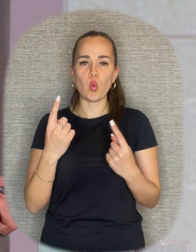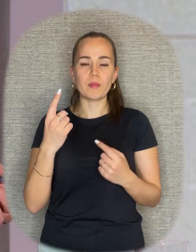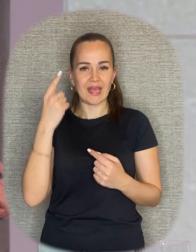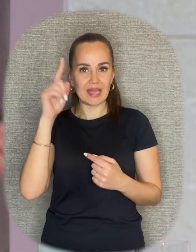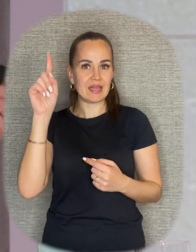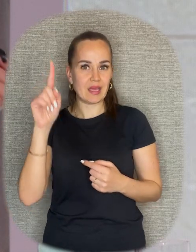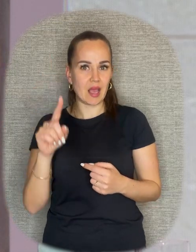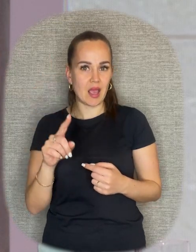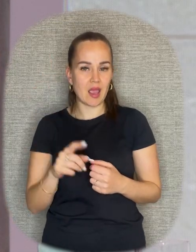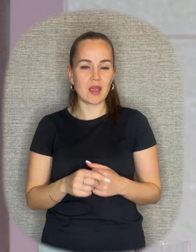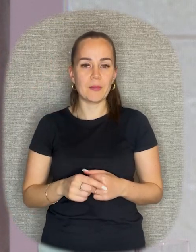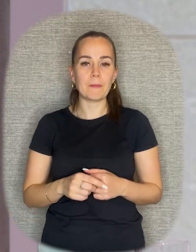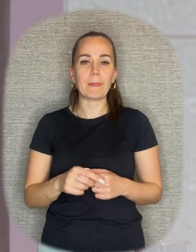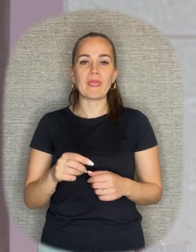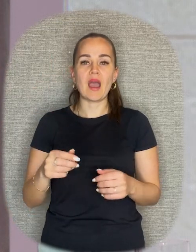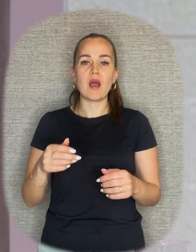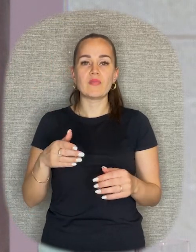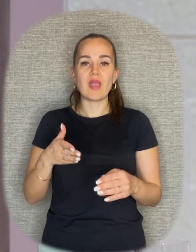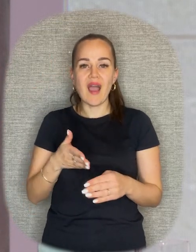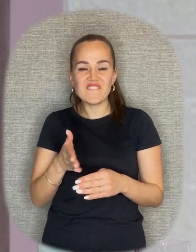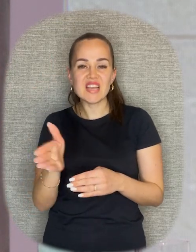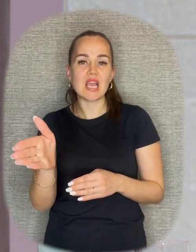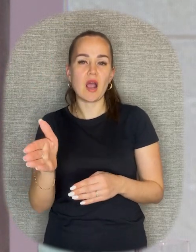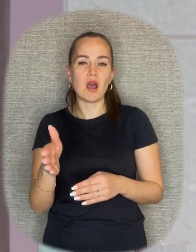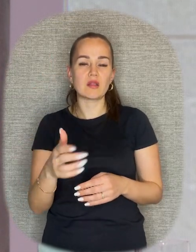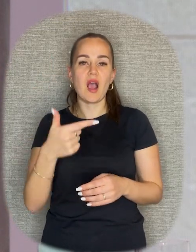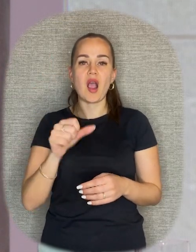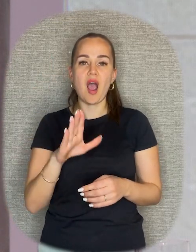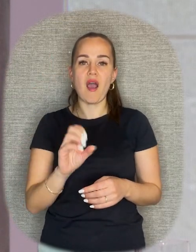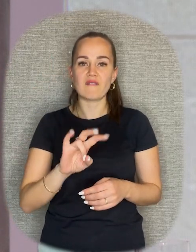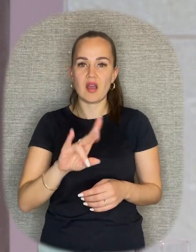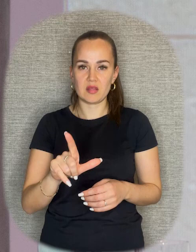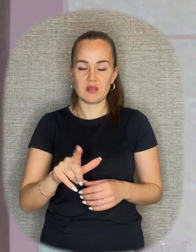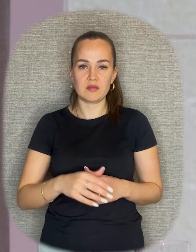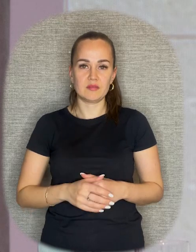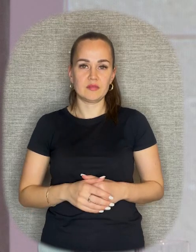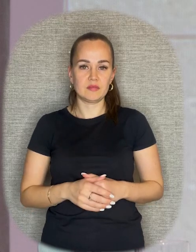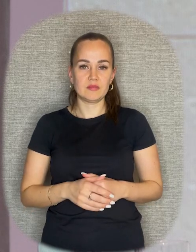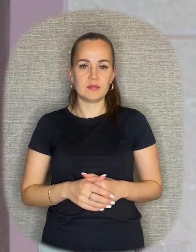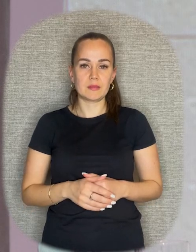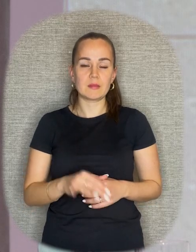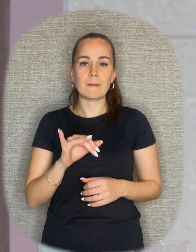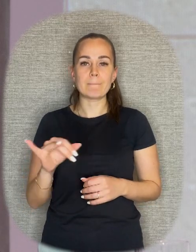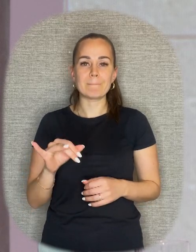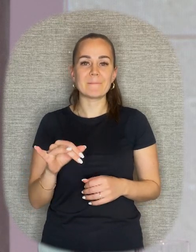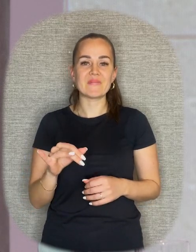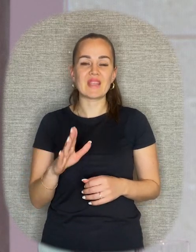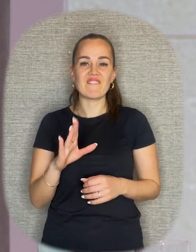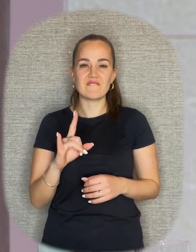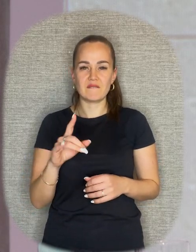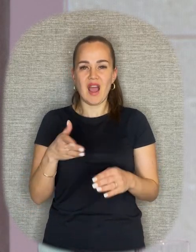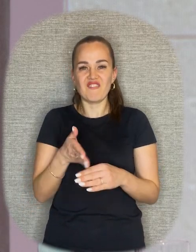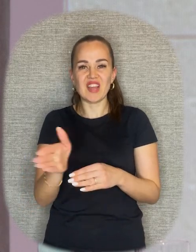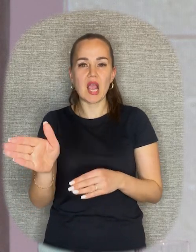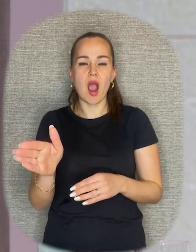был реконструирован самое главное что по-другому совсем не были реализованы грандиозные замыслы по реконструкции